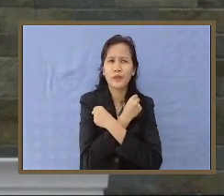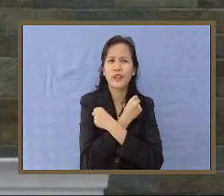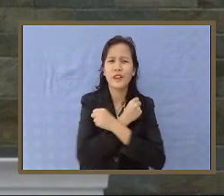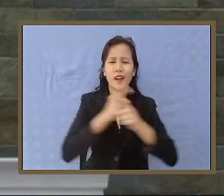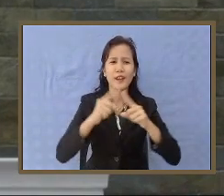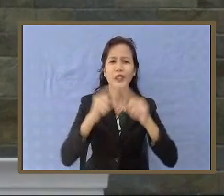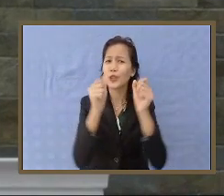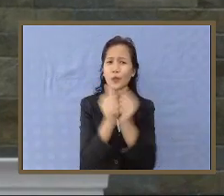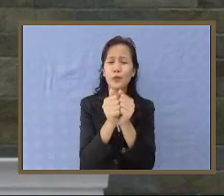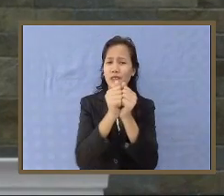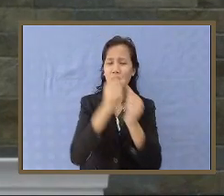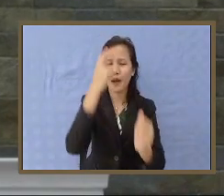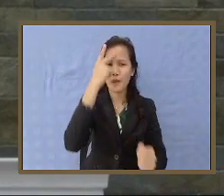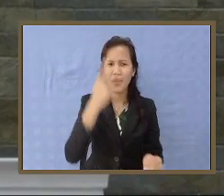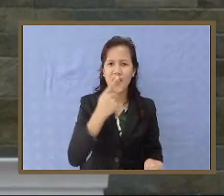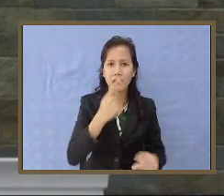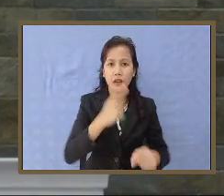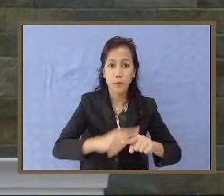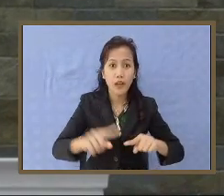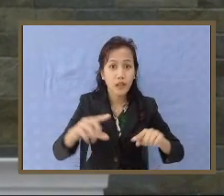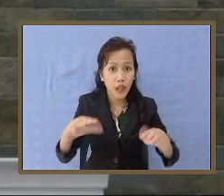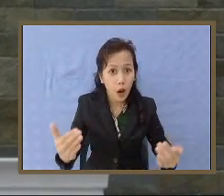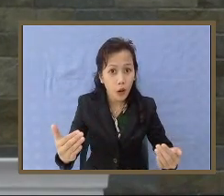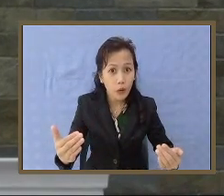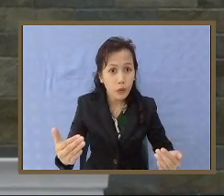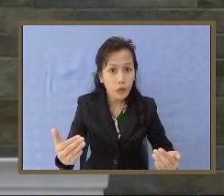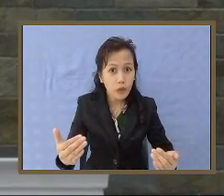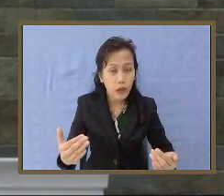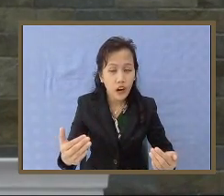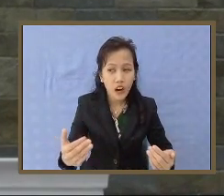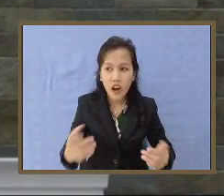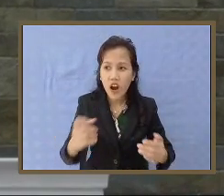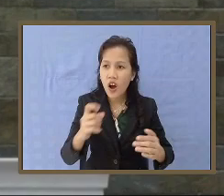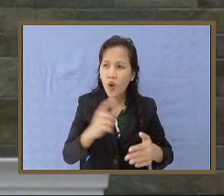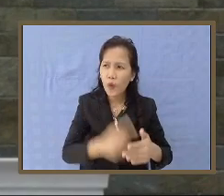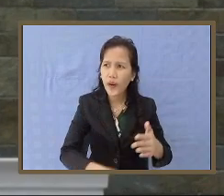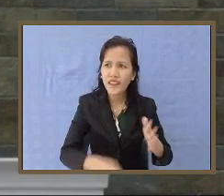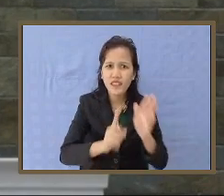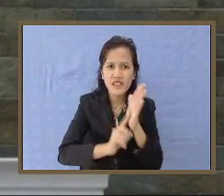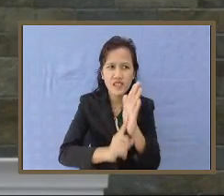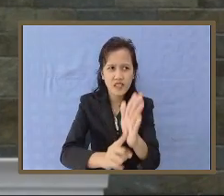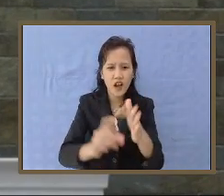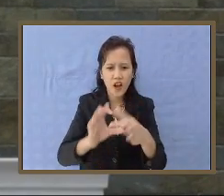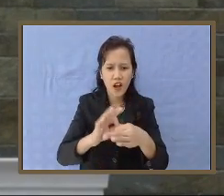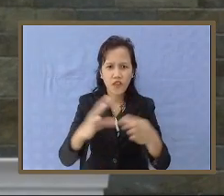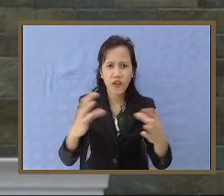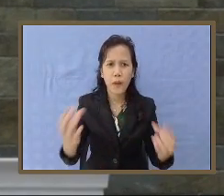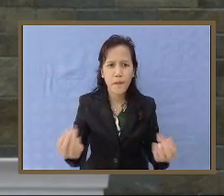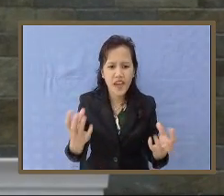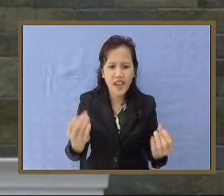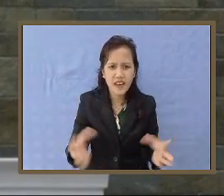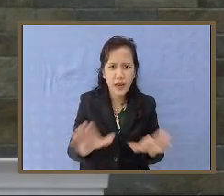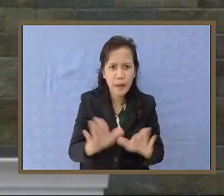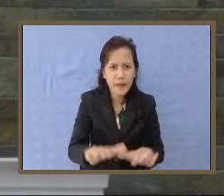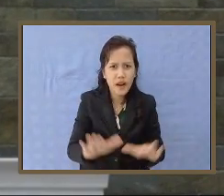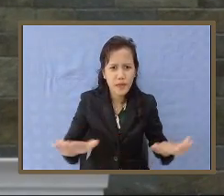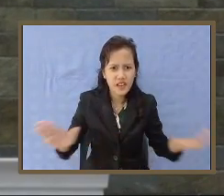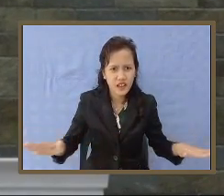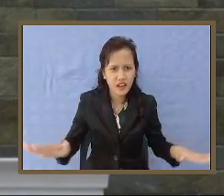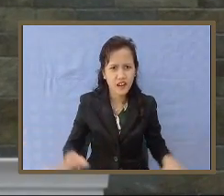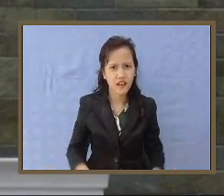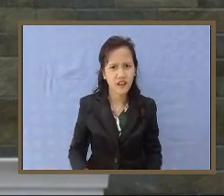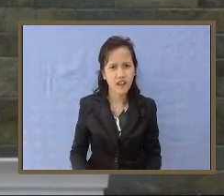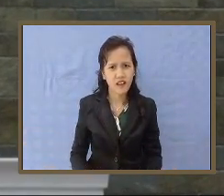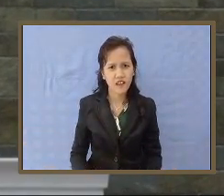to their parents. But look, kung ano na pinapakinggan ngayon ng marami mga bata, mga kapatid. Yeah. Mas interesado